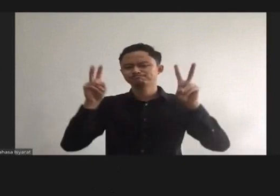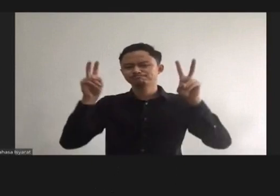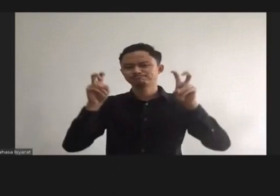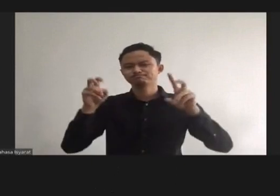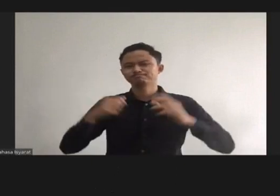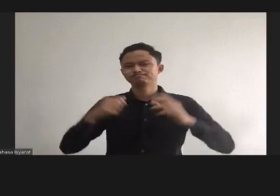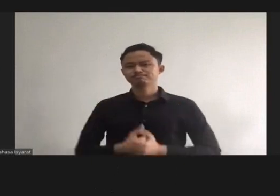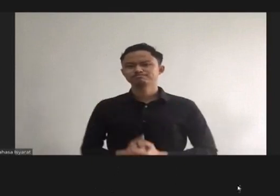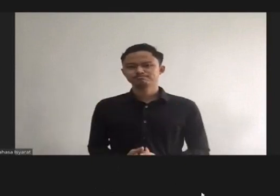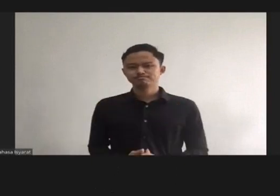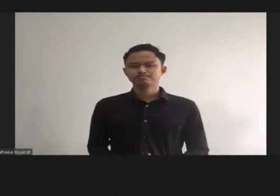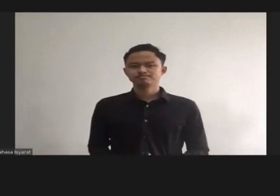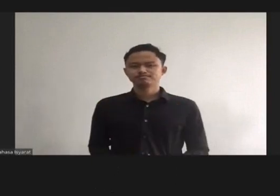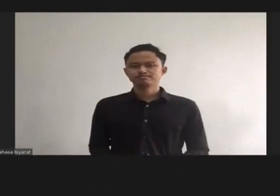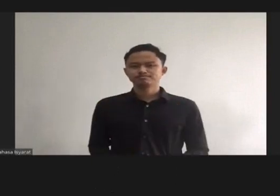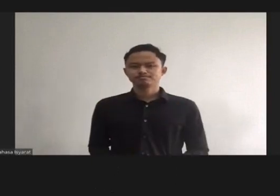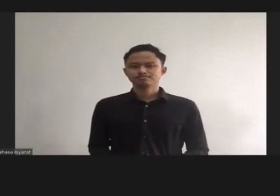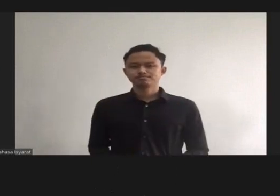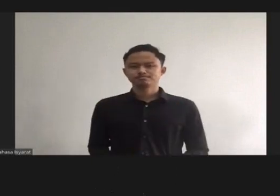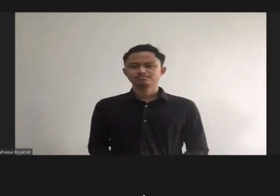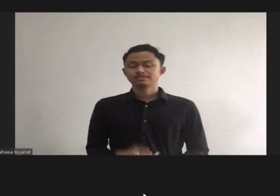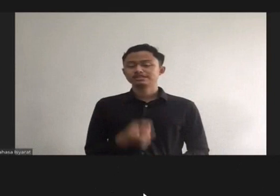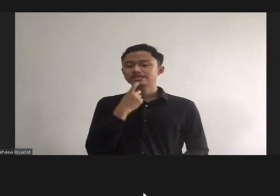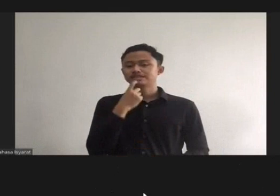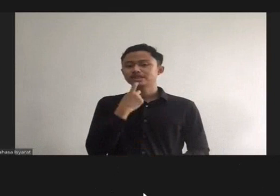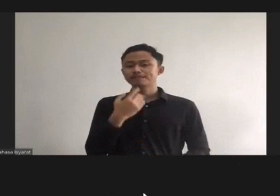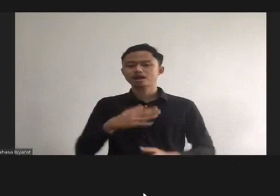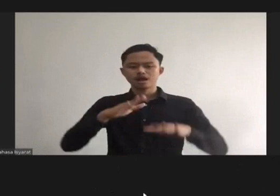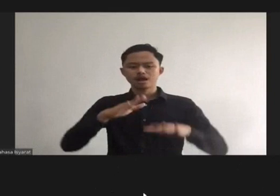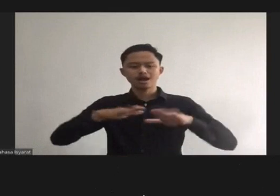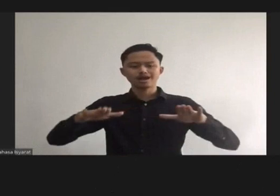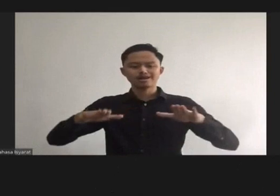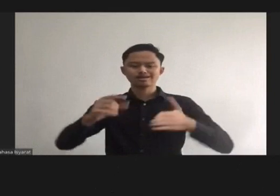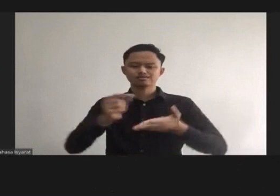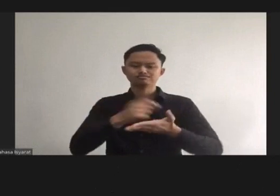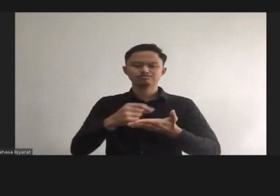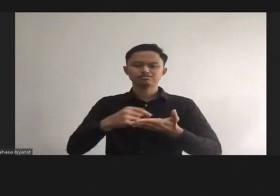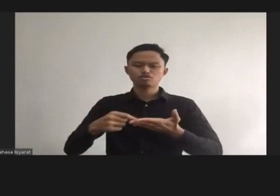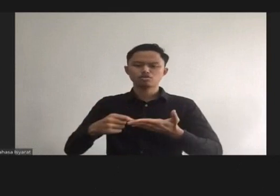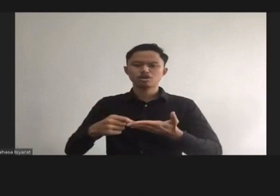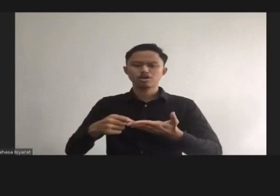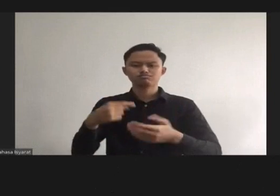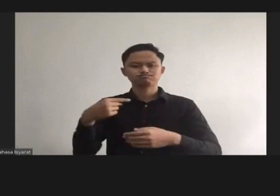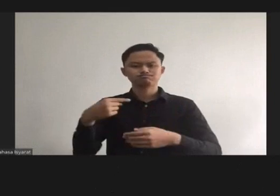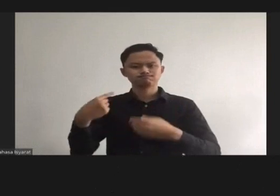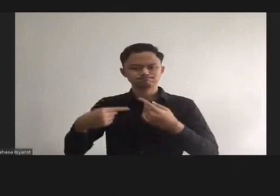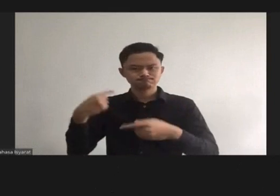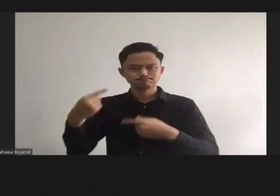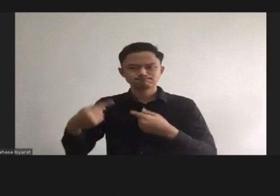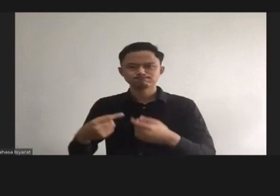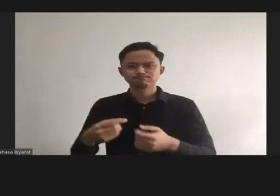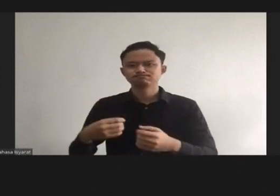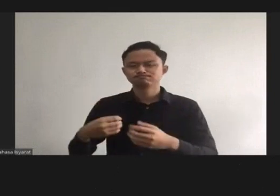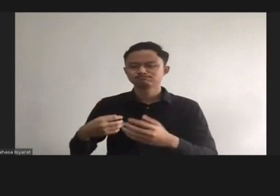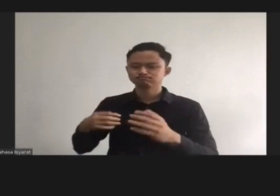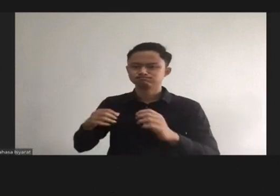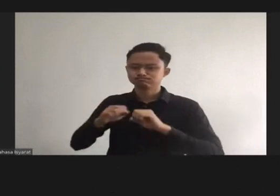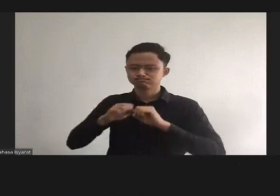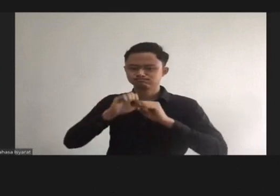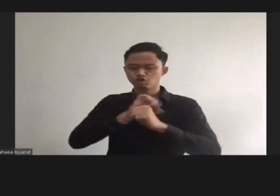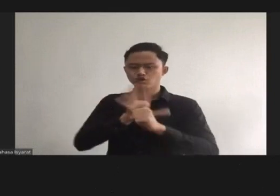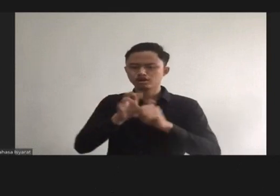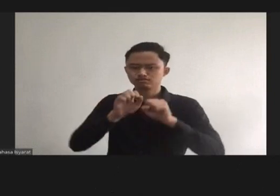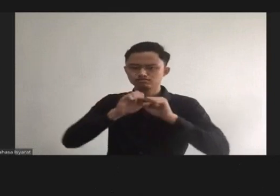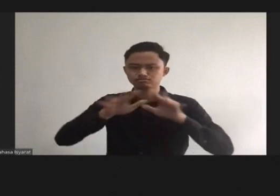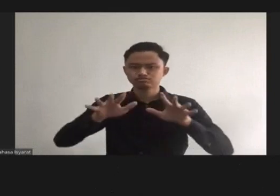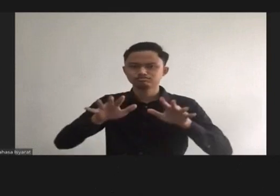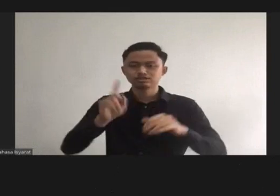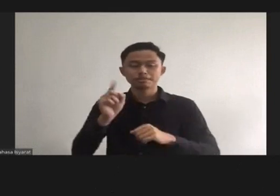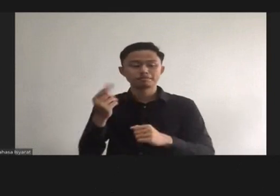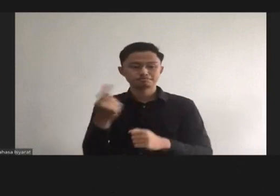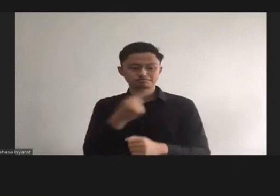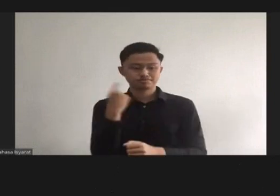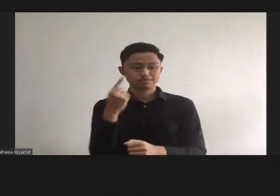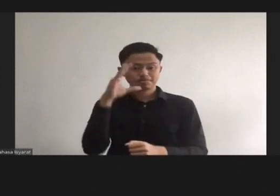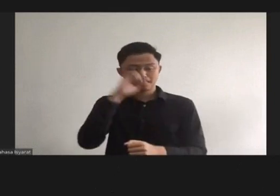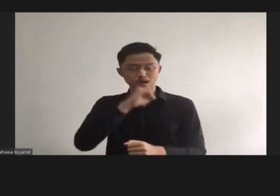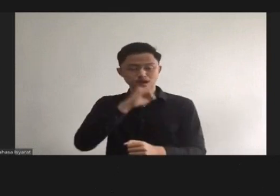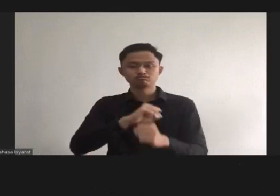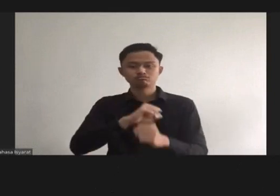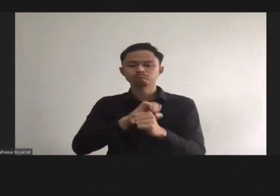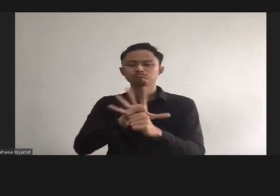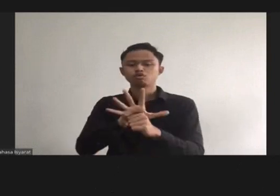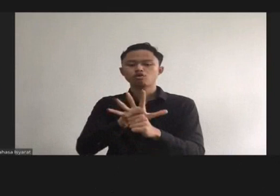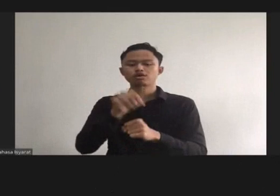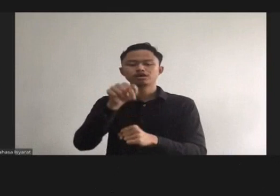adalah tentang anak, sekolah, dan perlindungannya selama pandemi. Kita tahu bahwa pandemi COVID-19 ini sudah